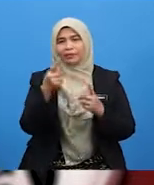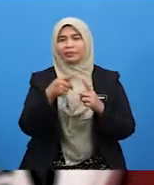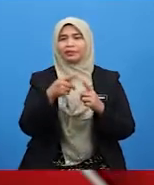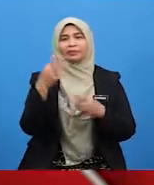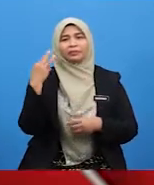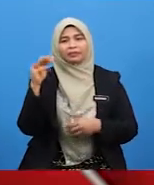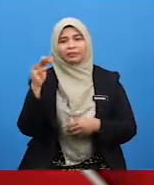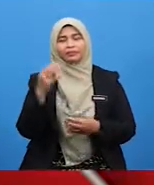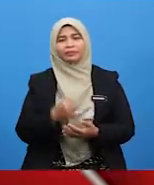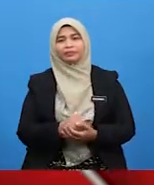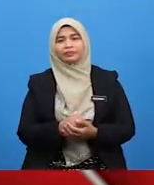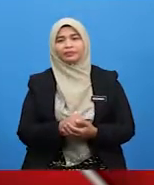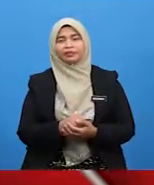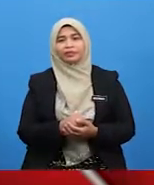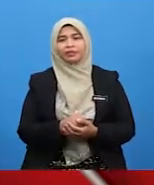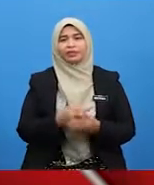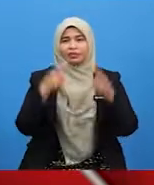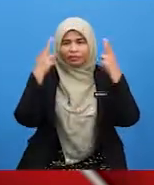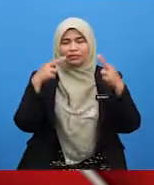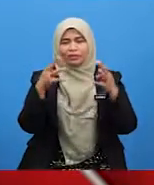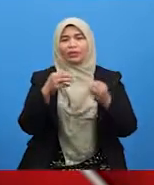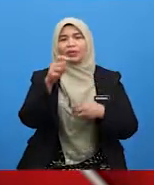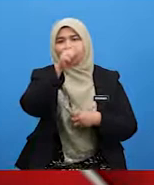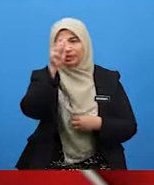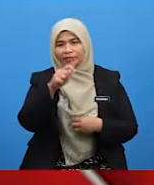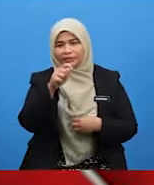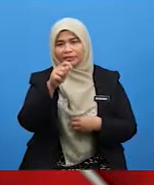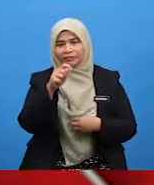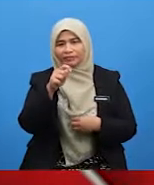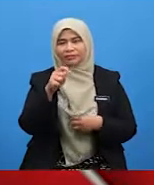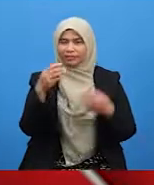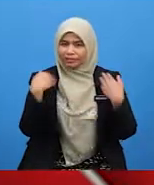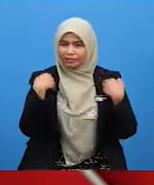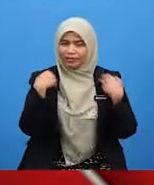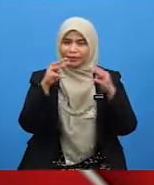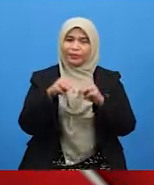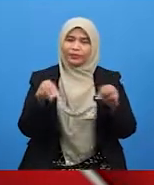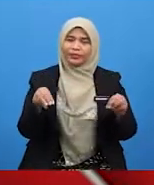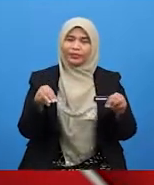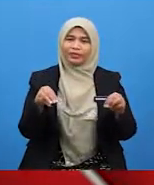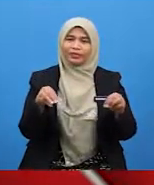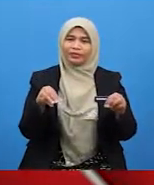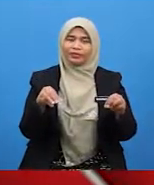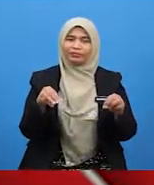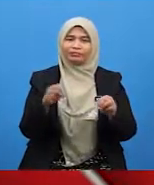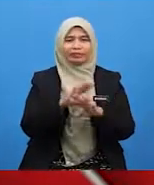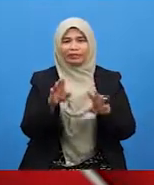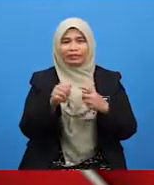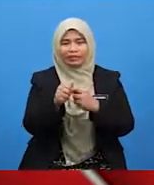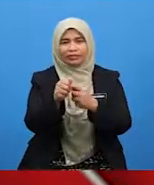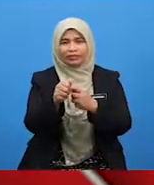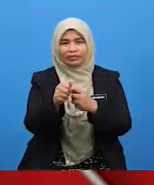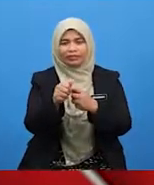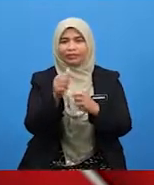kepadanya. Ustaz mahu bertanya, pernahkah murid-murid tidak patuh